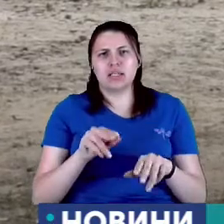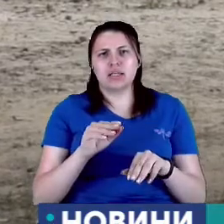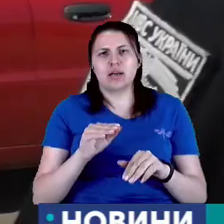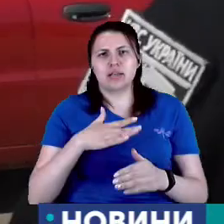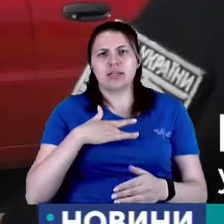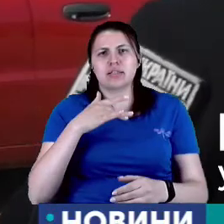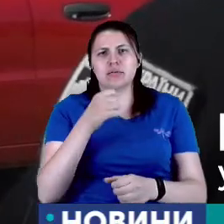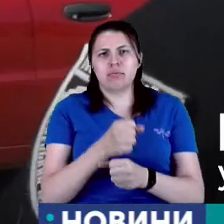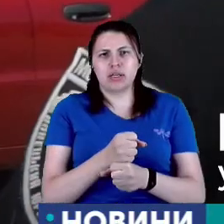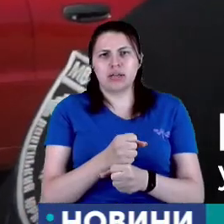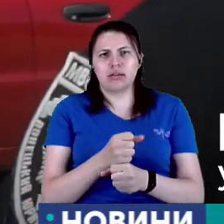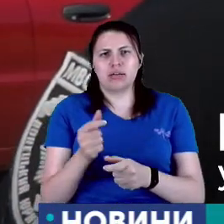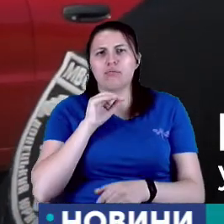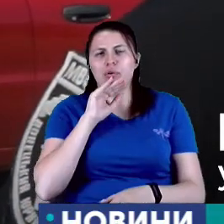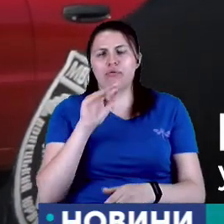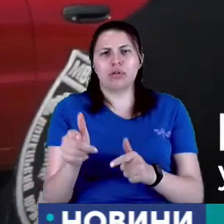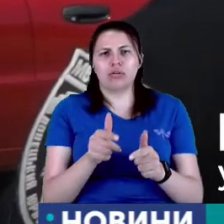вперше. В цей рік